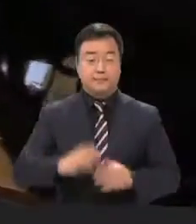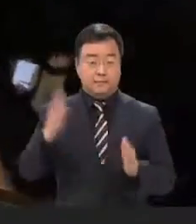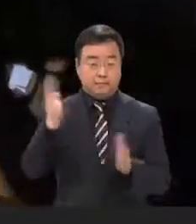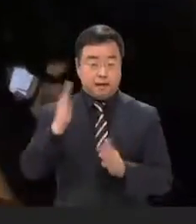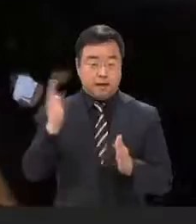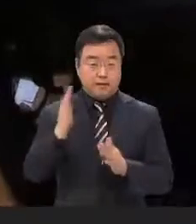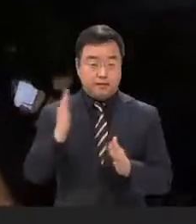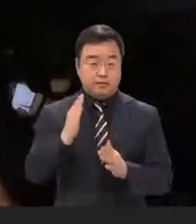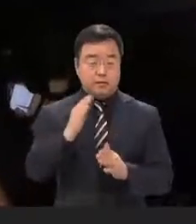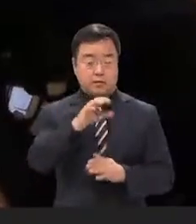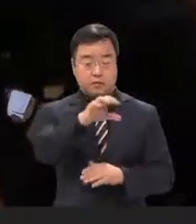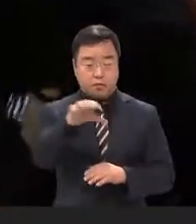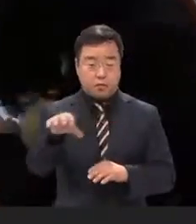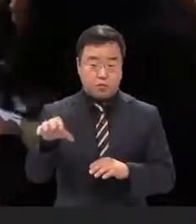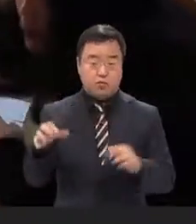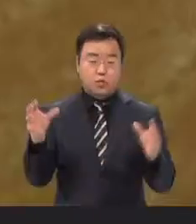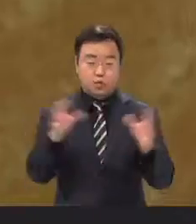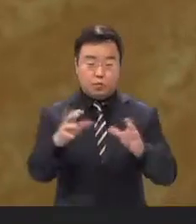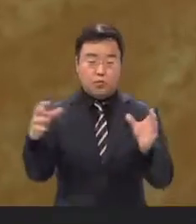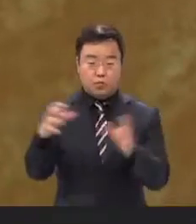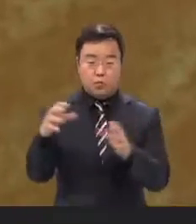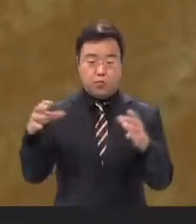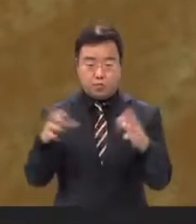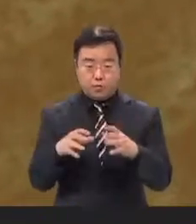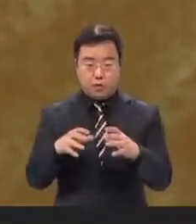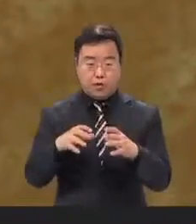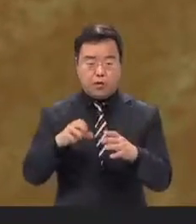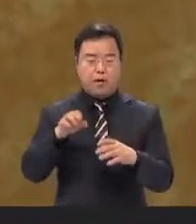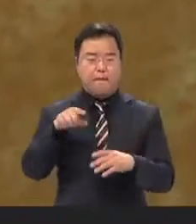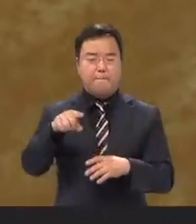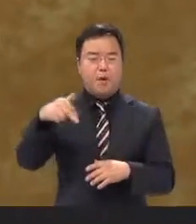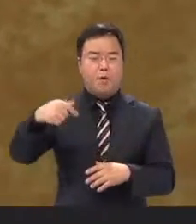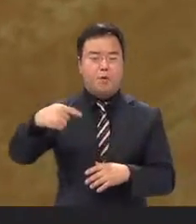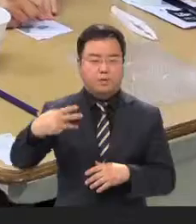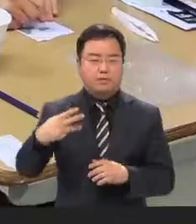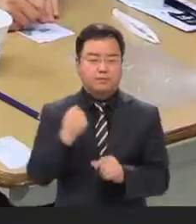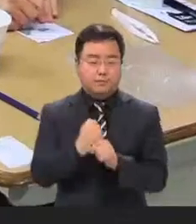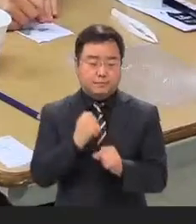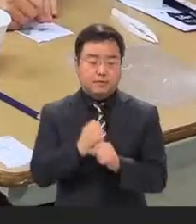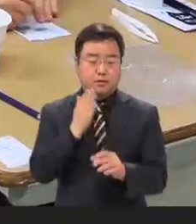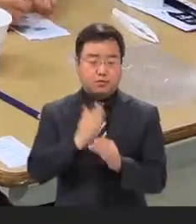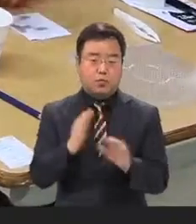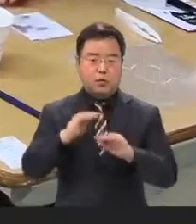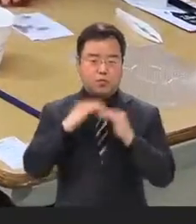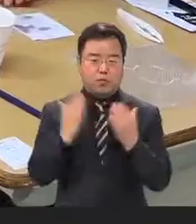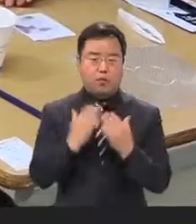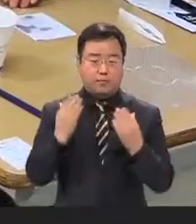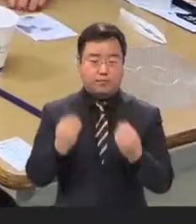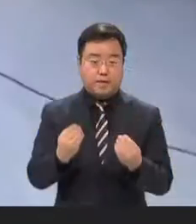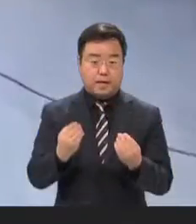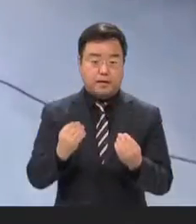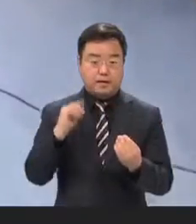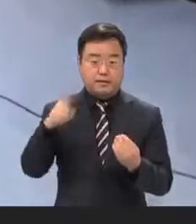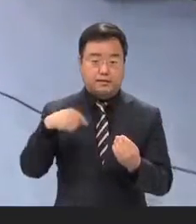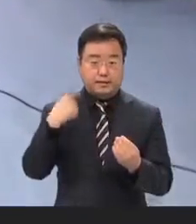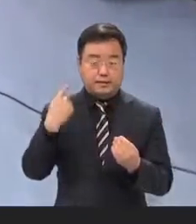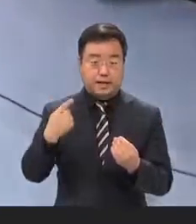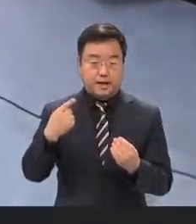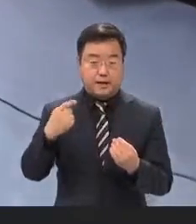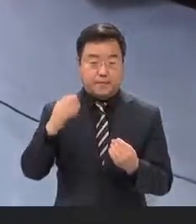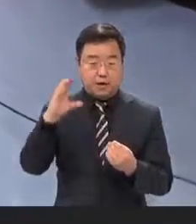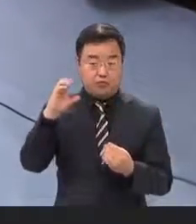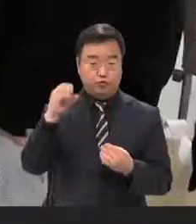학생들이 3355 모여 로직 퍼즐을 풀고 있습니다. 완성된 퍼즐 그림에 구슬을 올렸더니 열쇠고리가